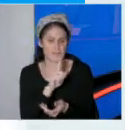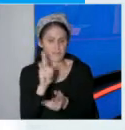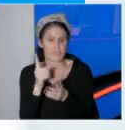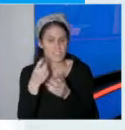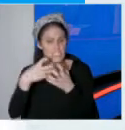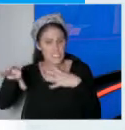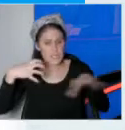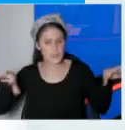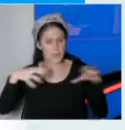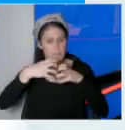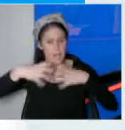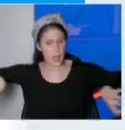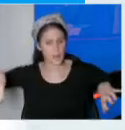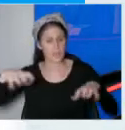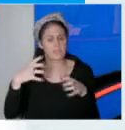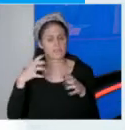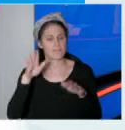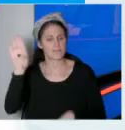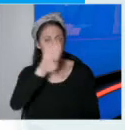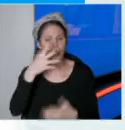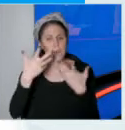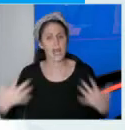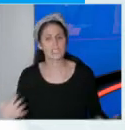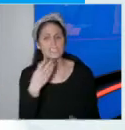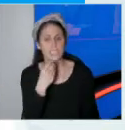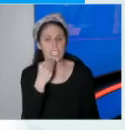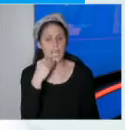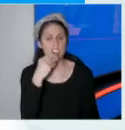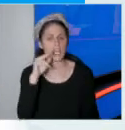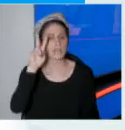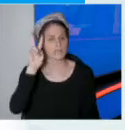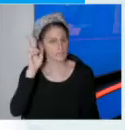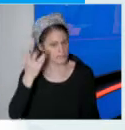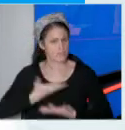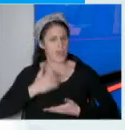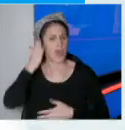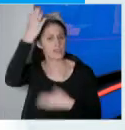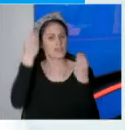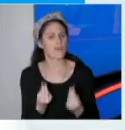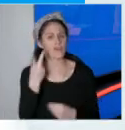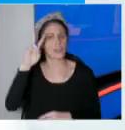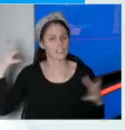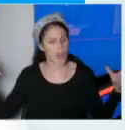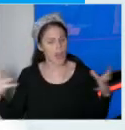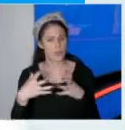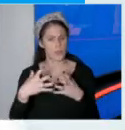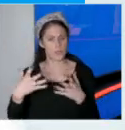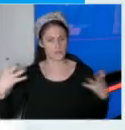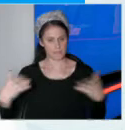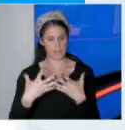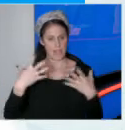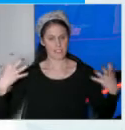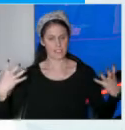ובפילוג. נתניהו מחליש את ישראל. לישראל מגיע עתיד טוב יותר של אחדות, לכידות חברתית, אמירת אמת